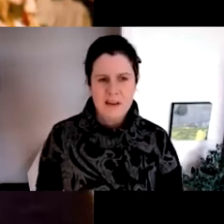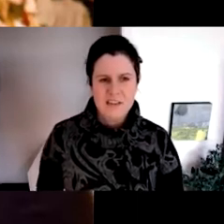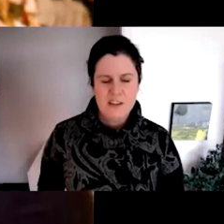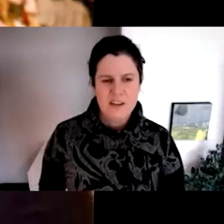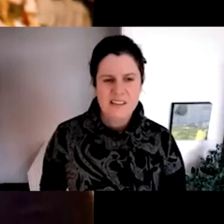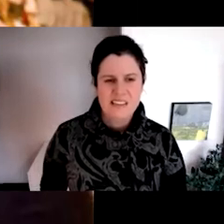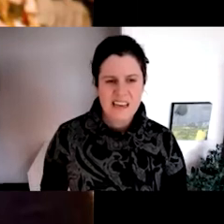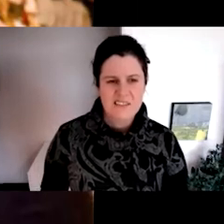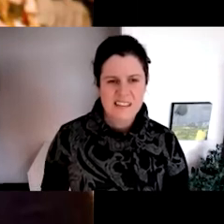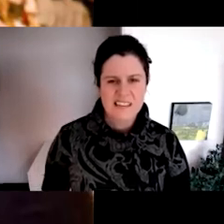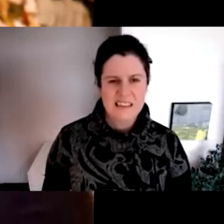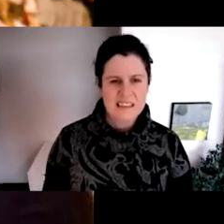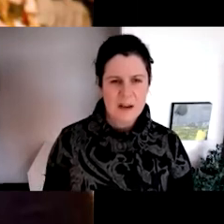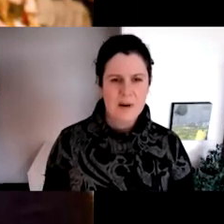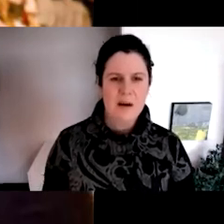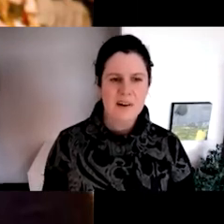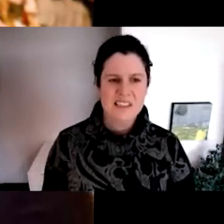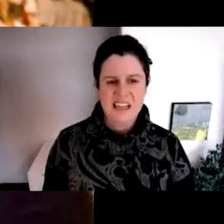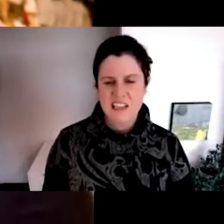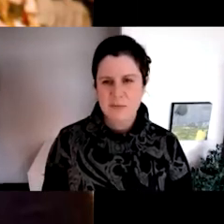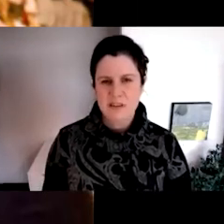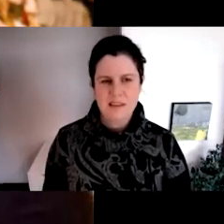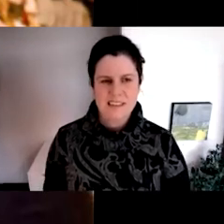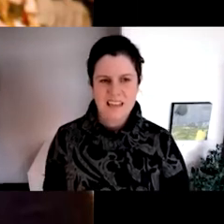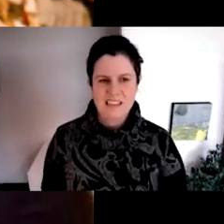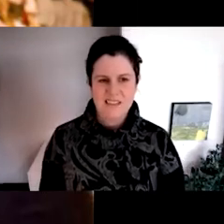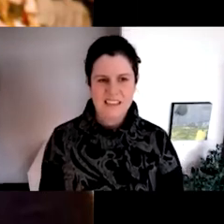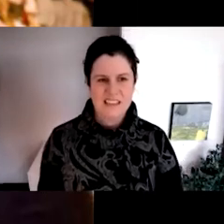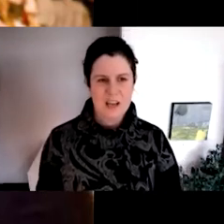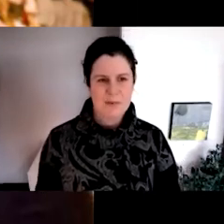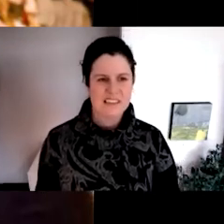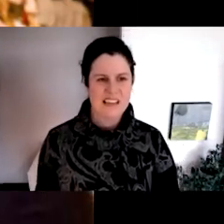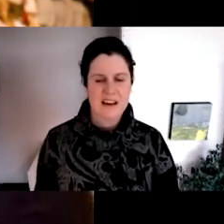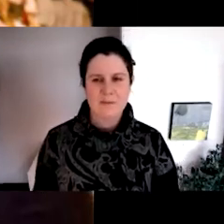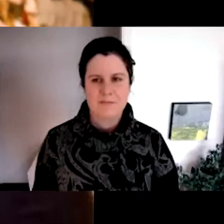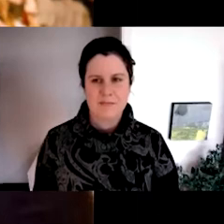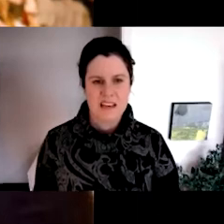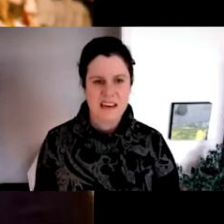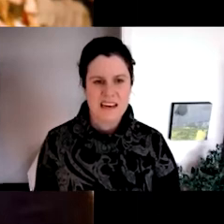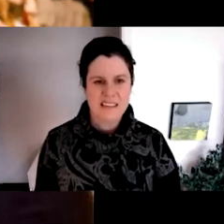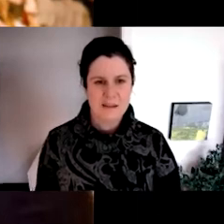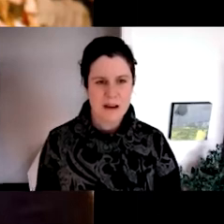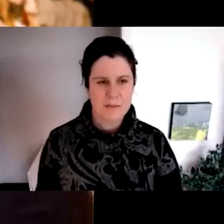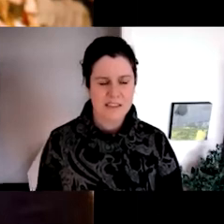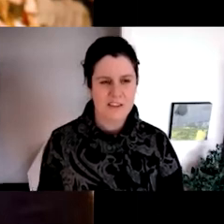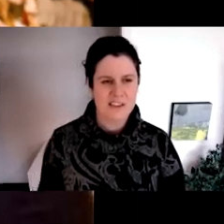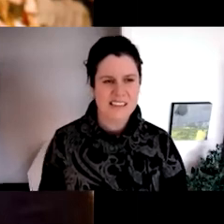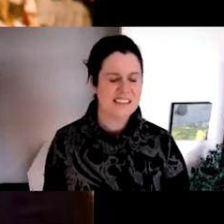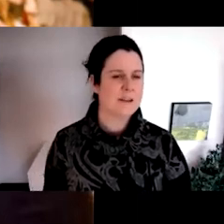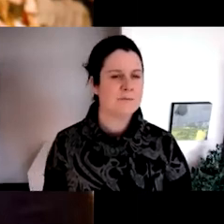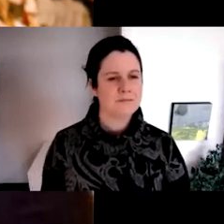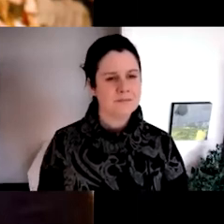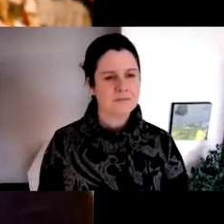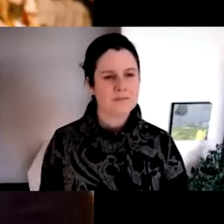la prise de notes en direct facilite également l'apprentissage pour les personnes de la diversité capacitaire et elle est réalisée par une personne